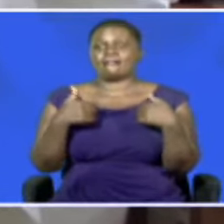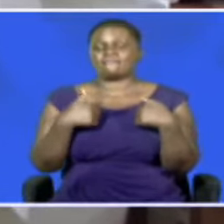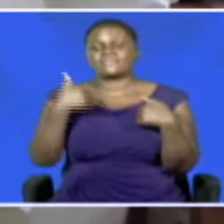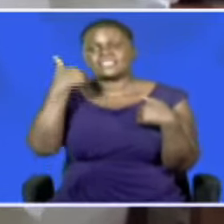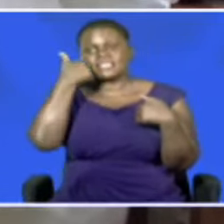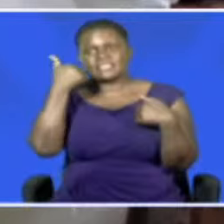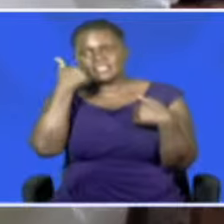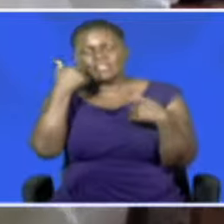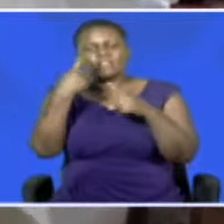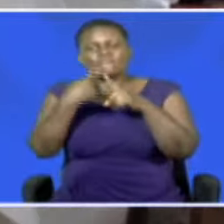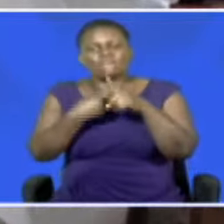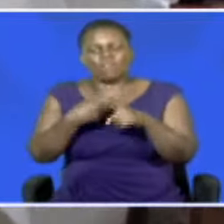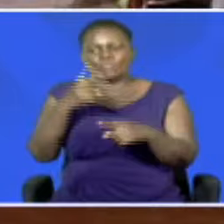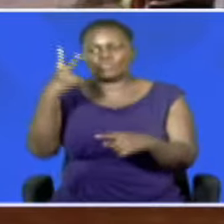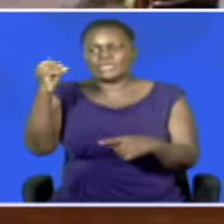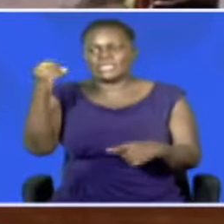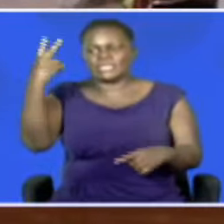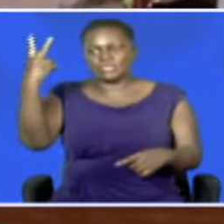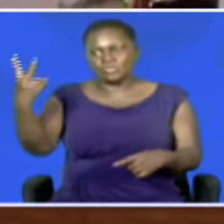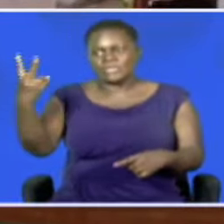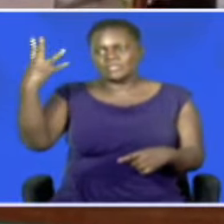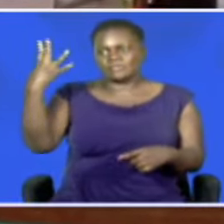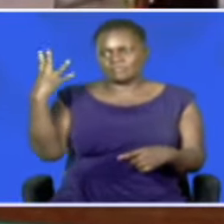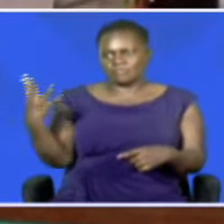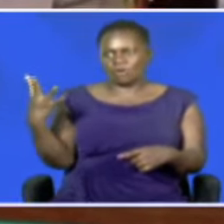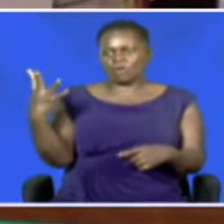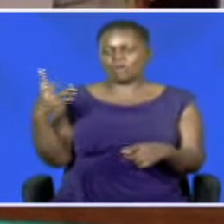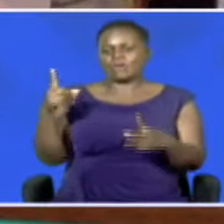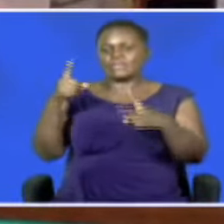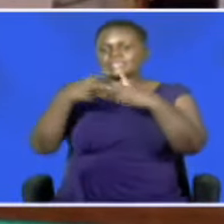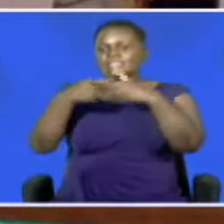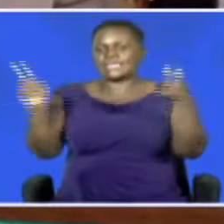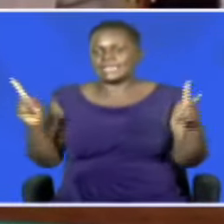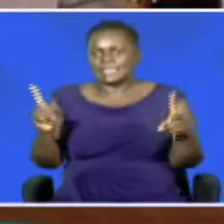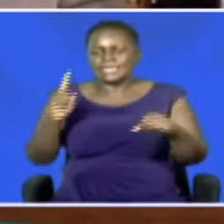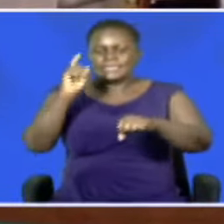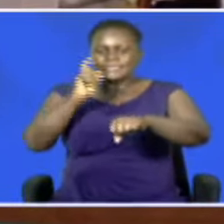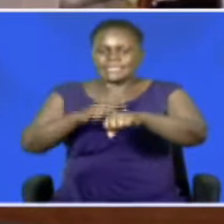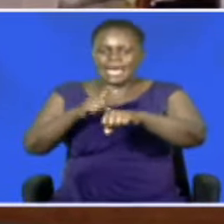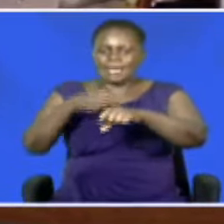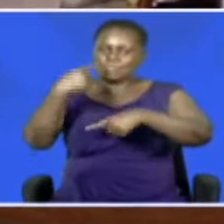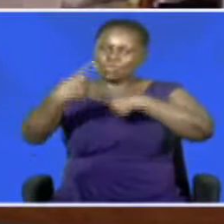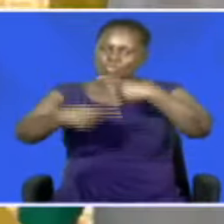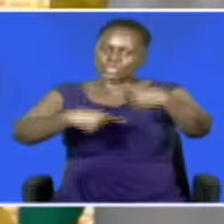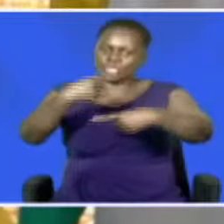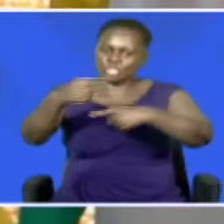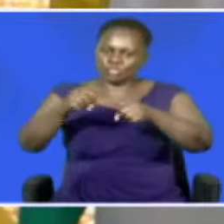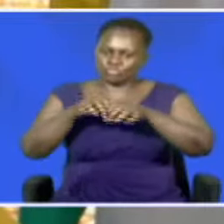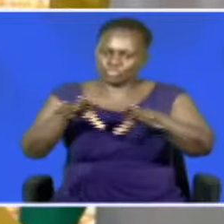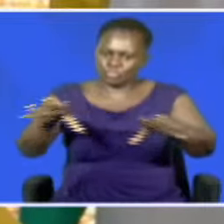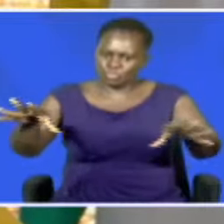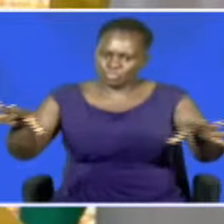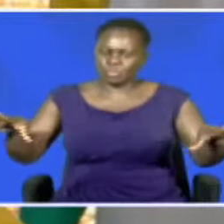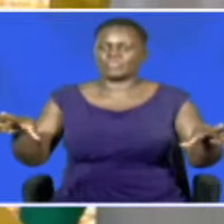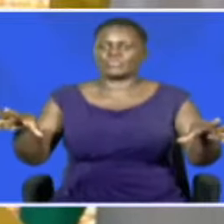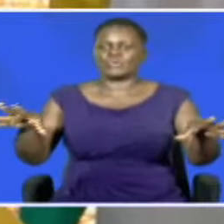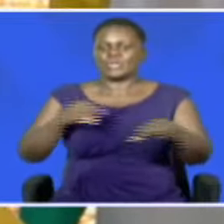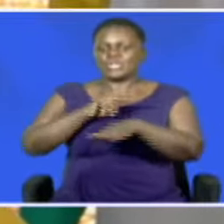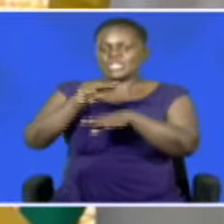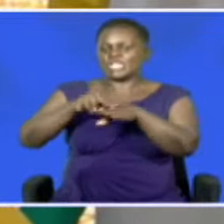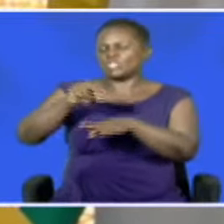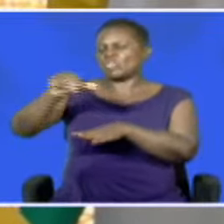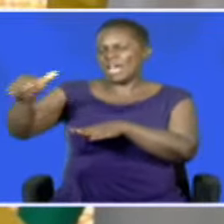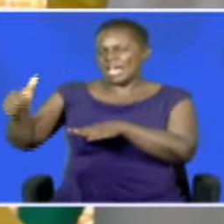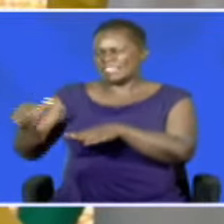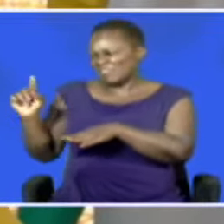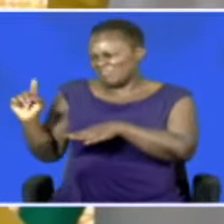huo tangia mwaka 2024 kwanza. Na kadri ugonjwa huo unavyoendelea kuenea hadi kwenye mataifa